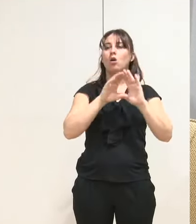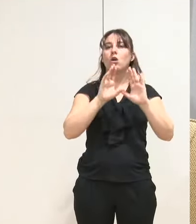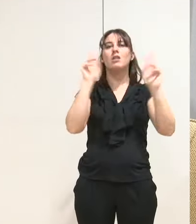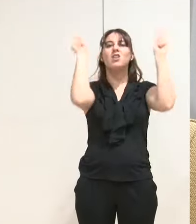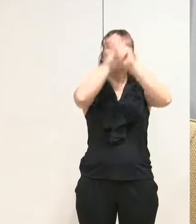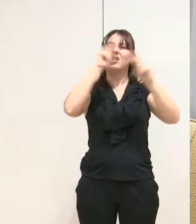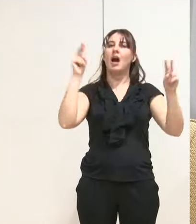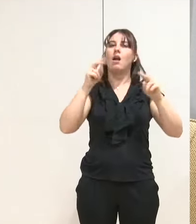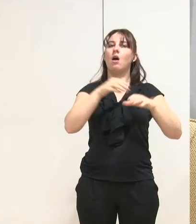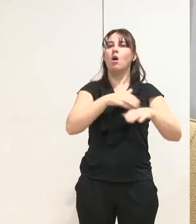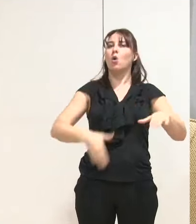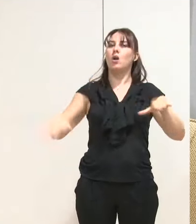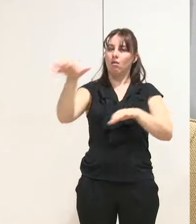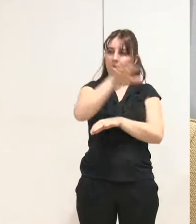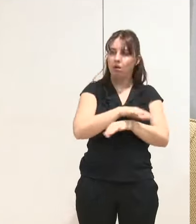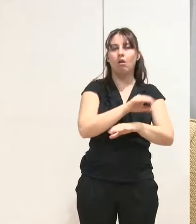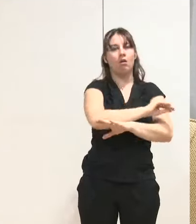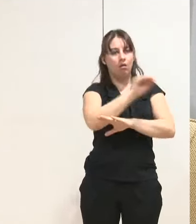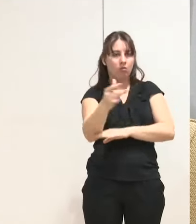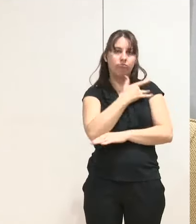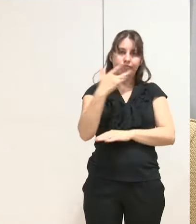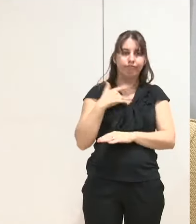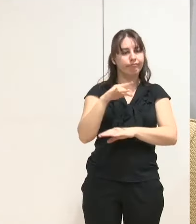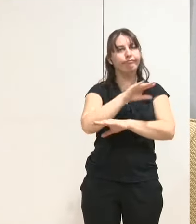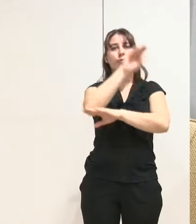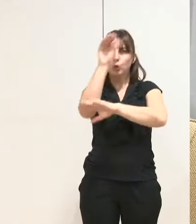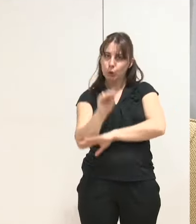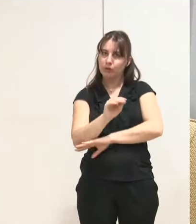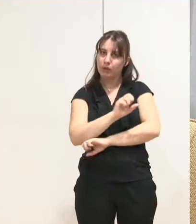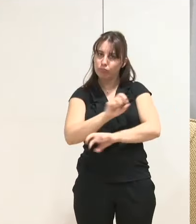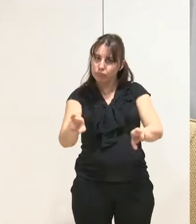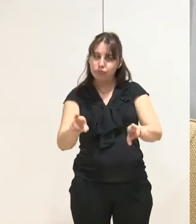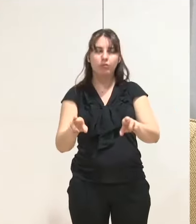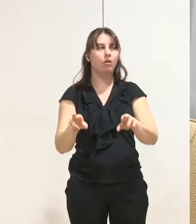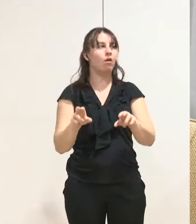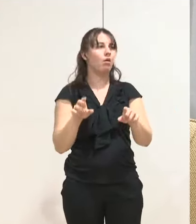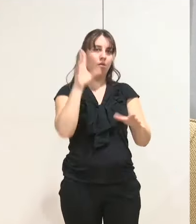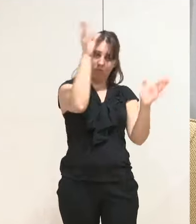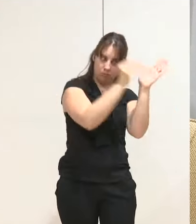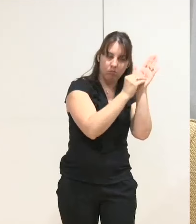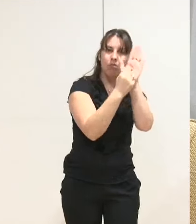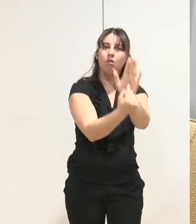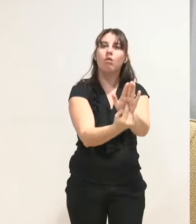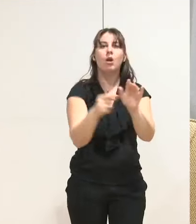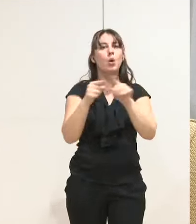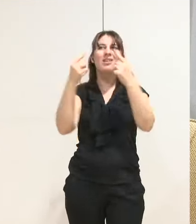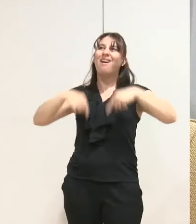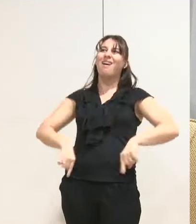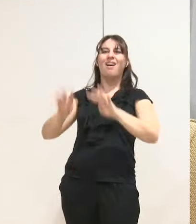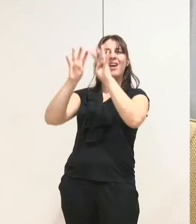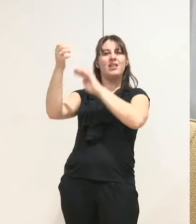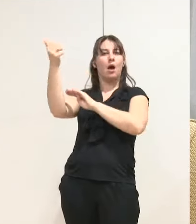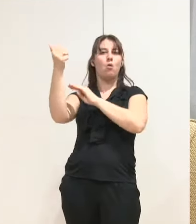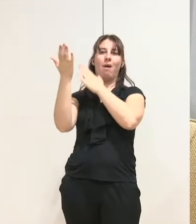Territoriales donc salubrité sécurité sûreté et de plus je crois pas que c'est l'État qui vous a demandé de